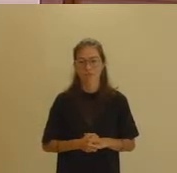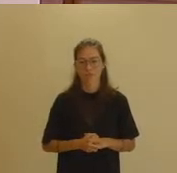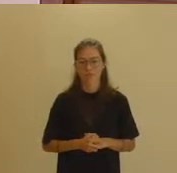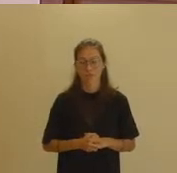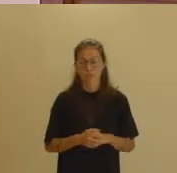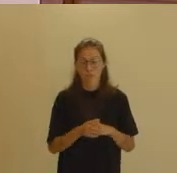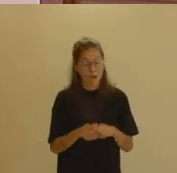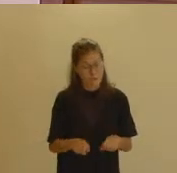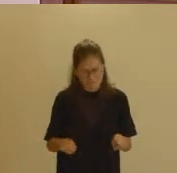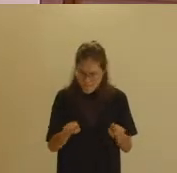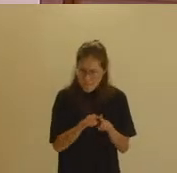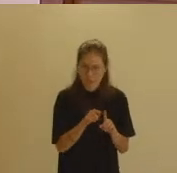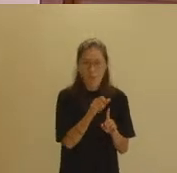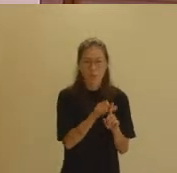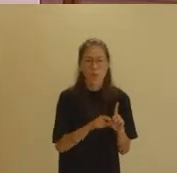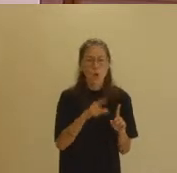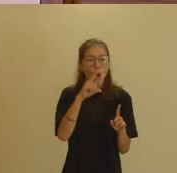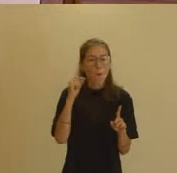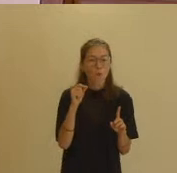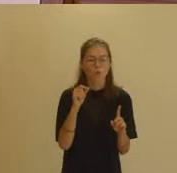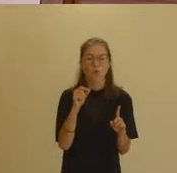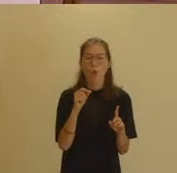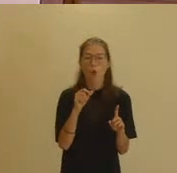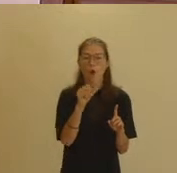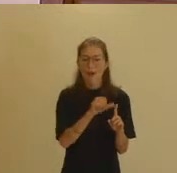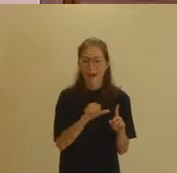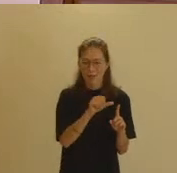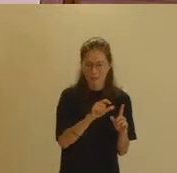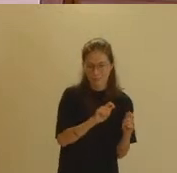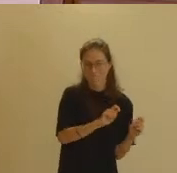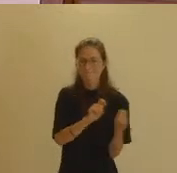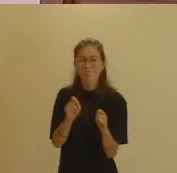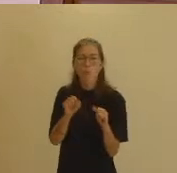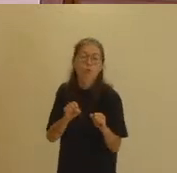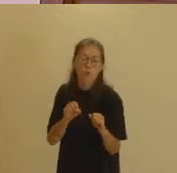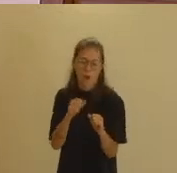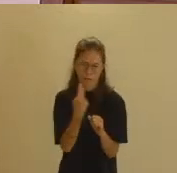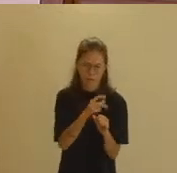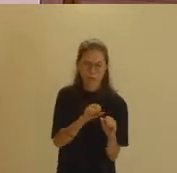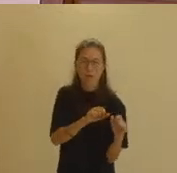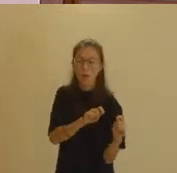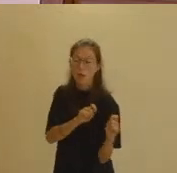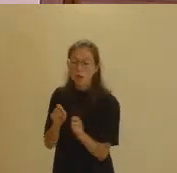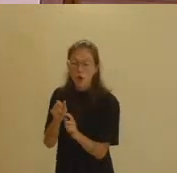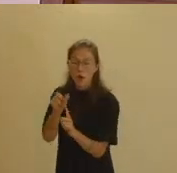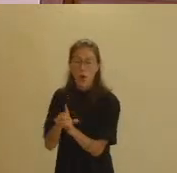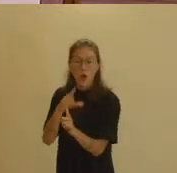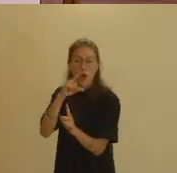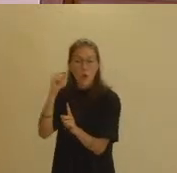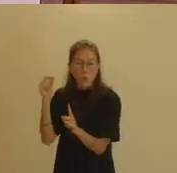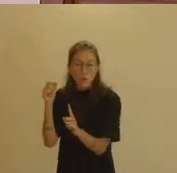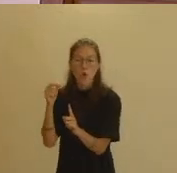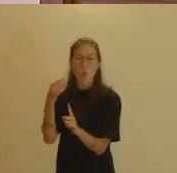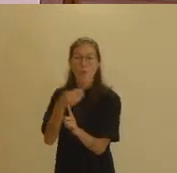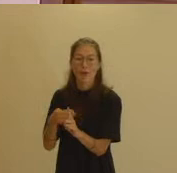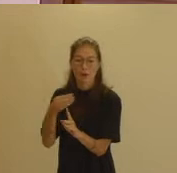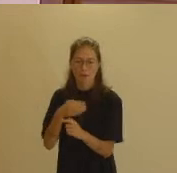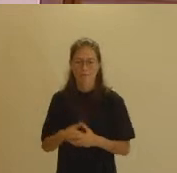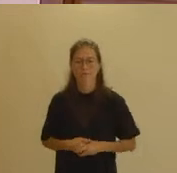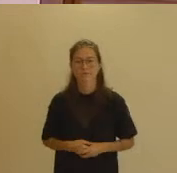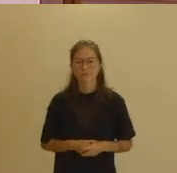Procuration également de Monsieur Xavi Martiarena-Garat, qui donne procuration à Monsieur Xavier